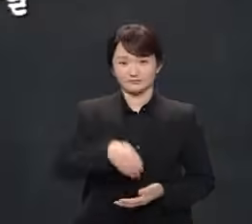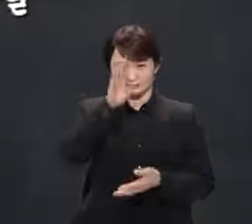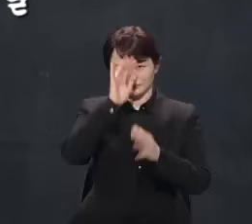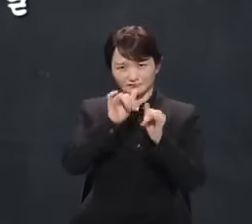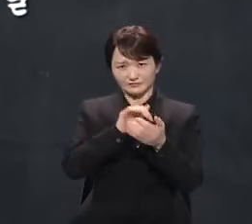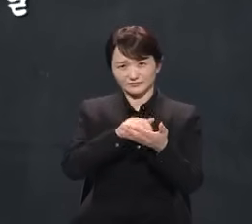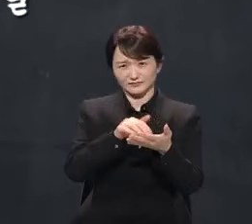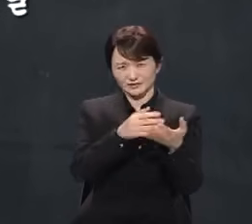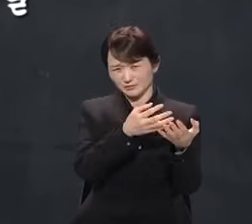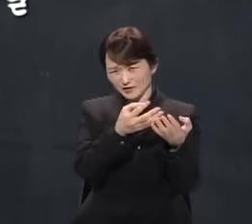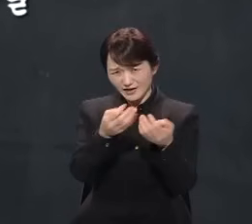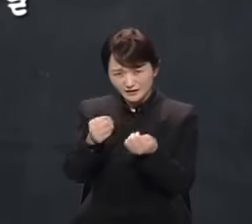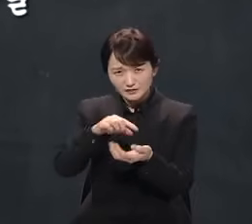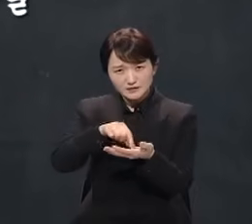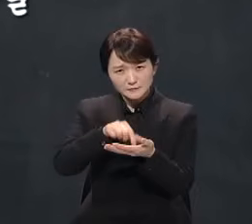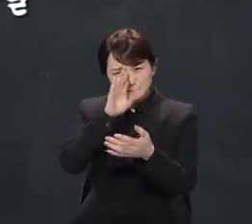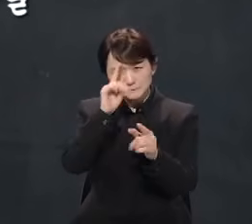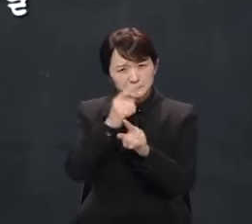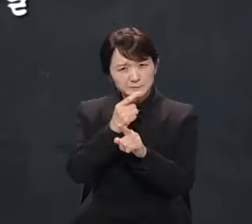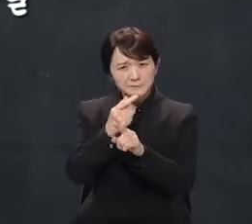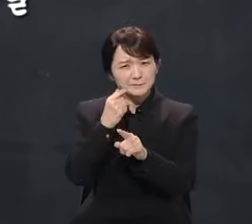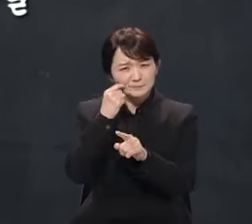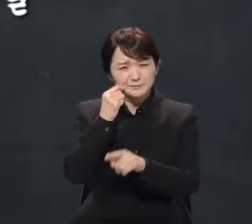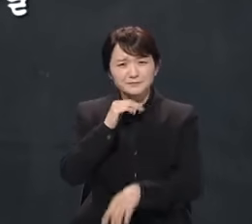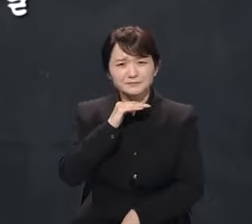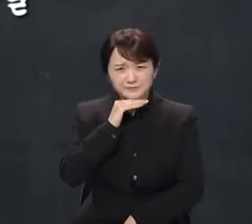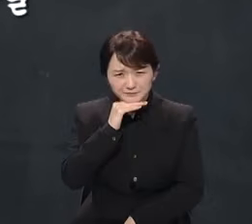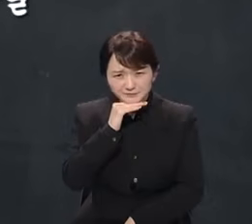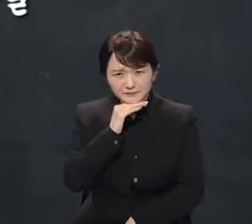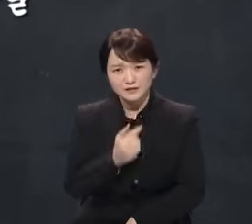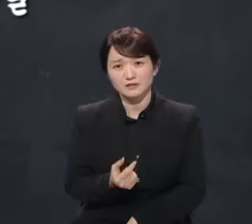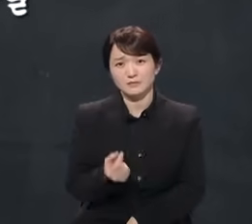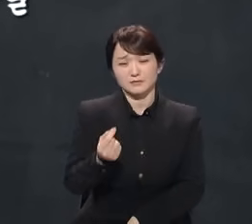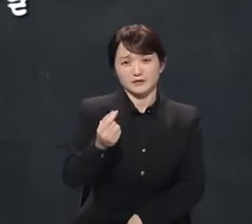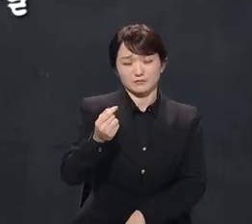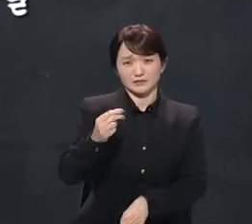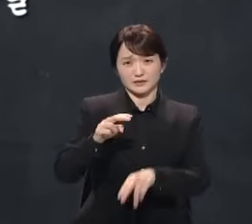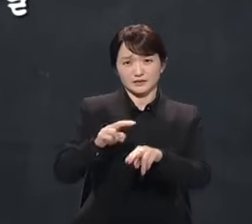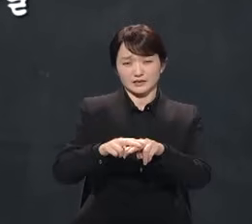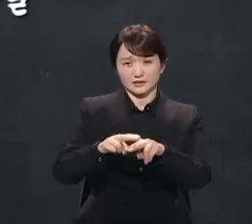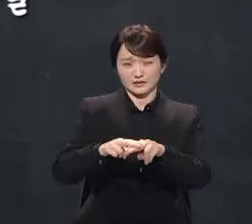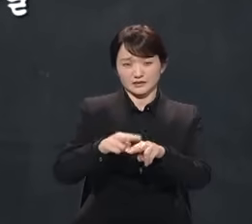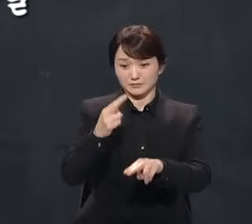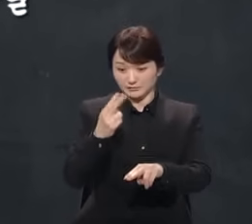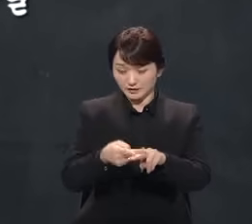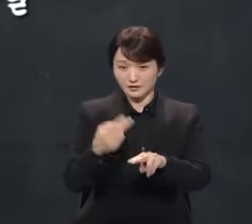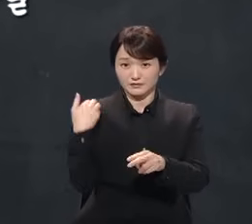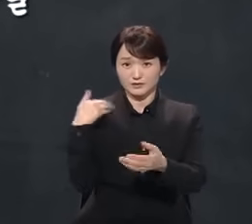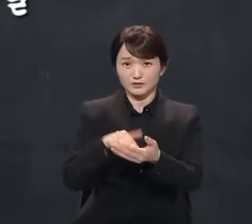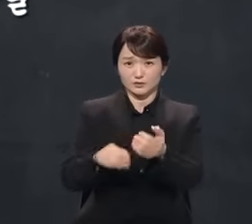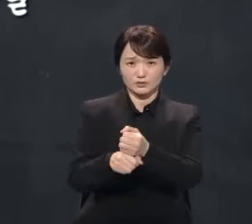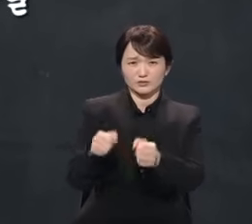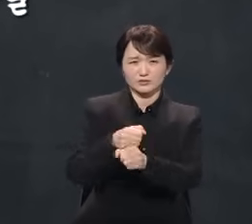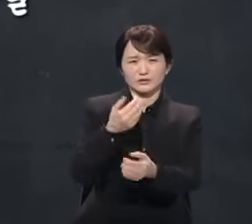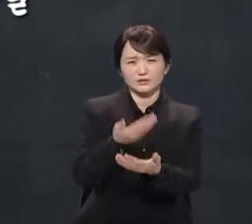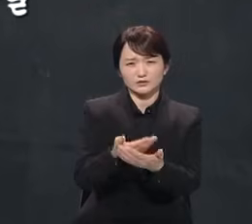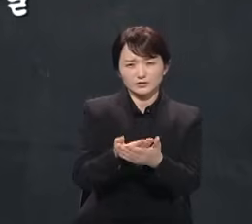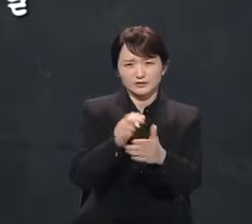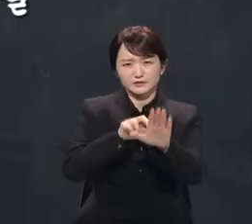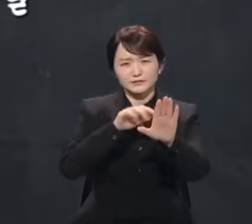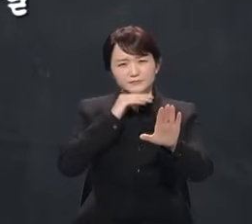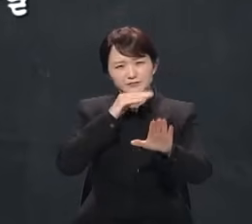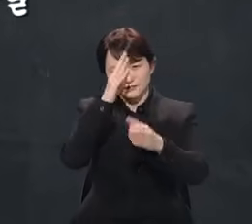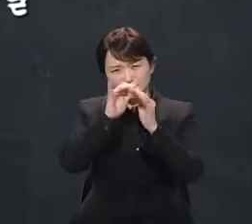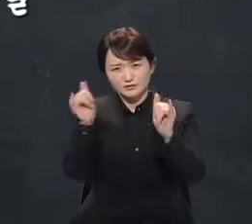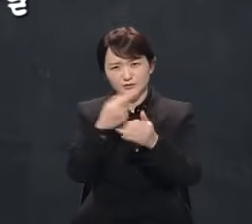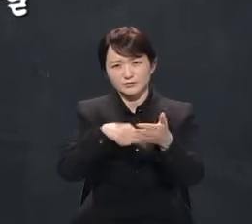환자분이 적절한 치료를 받지 못하고 기다리고 계십니다. 하루속히 자리로 돌아와 진료와 치료를 기다리시는 환자분들을 위해 최선을